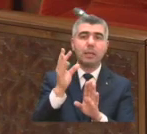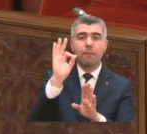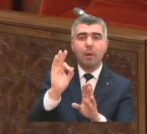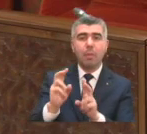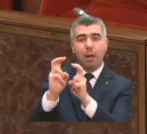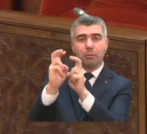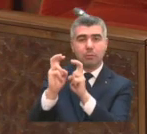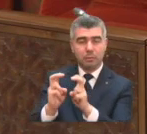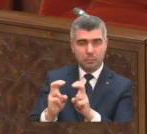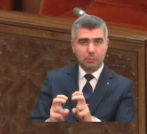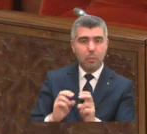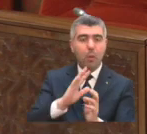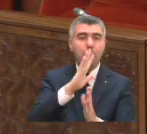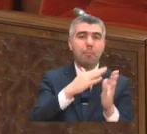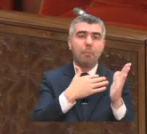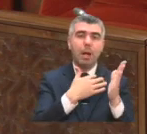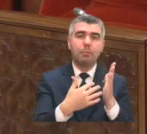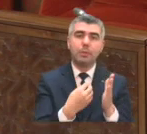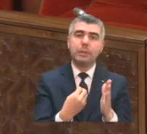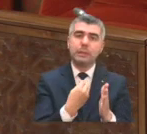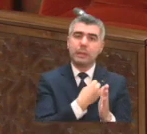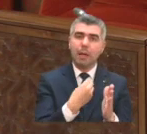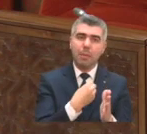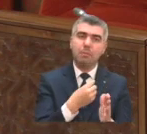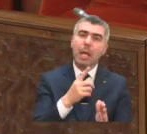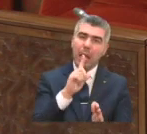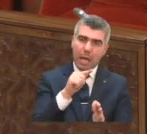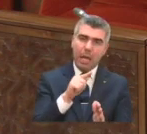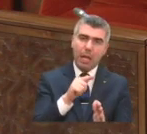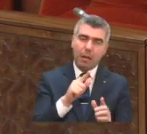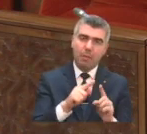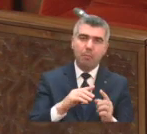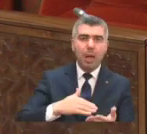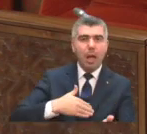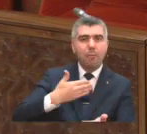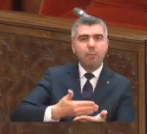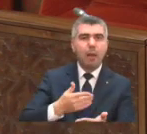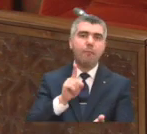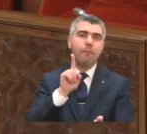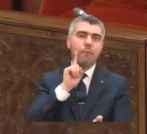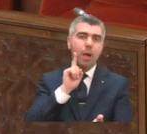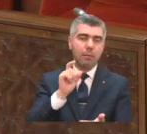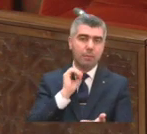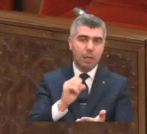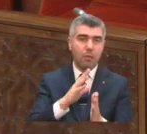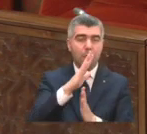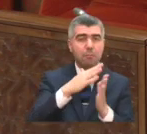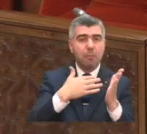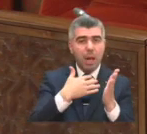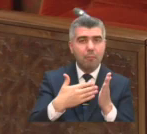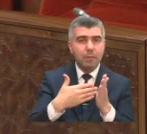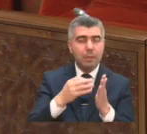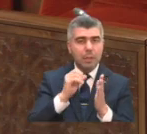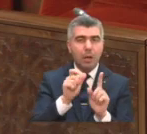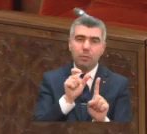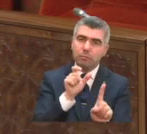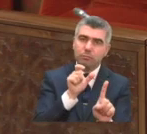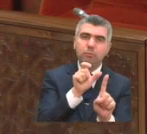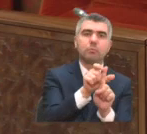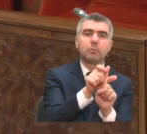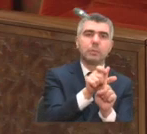صحية اللي مرصودة خاصة لهاد الحوامل هادو، منها البرنامج ديال الرعاية اللي كل